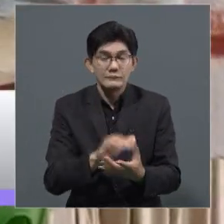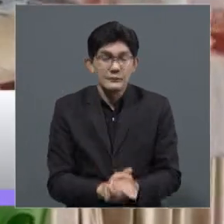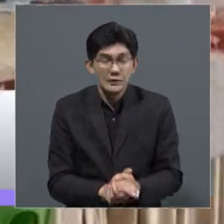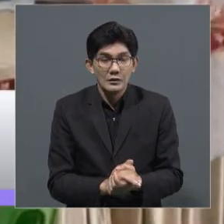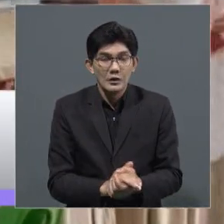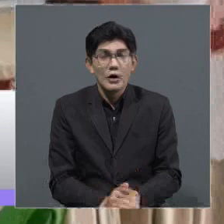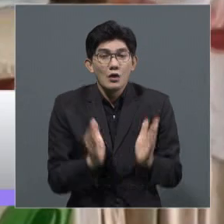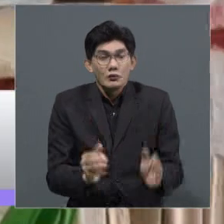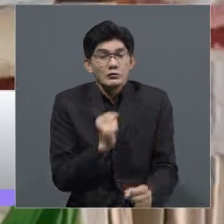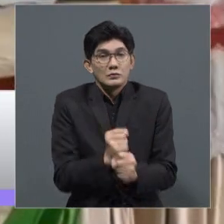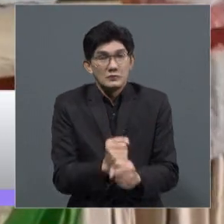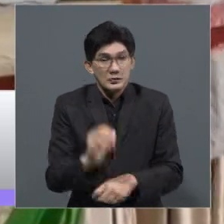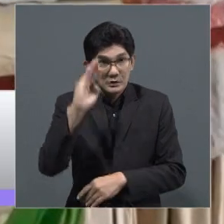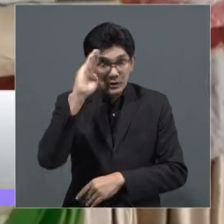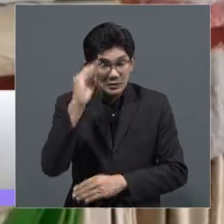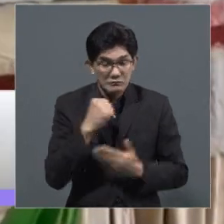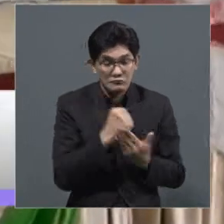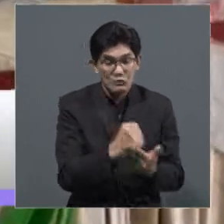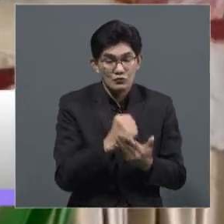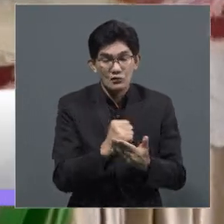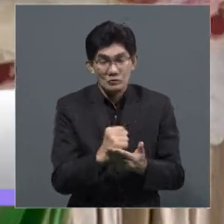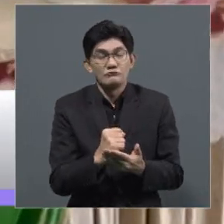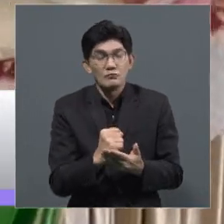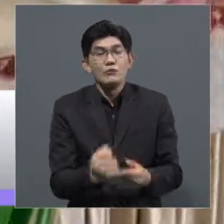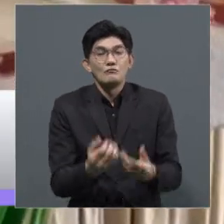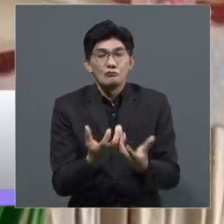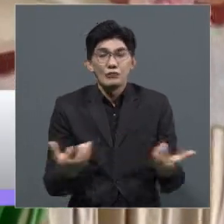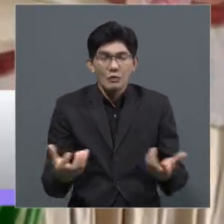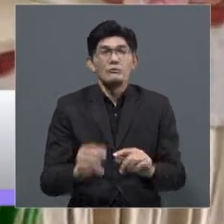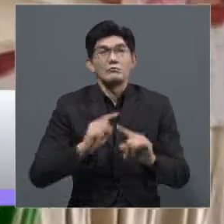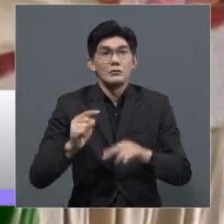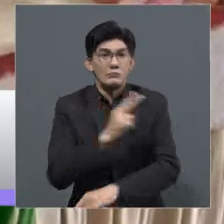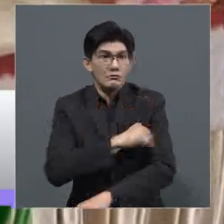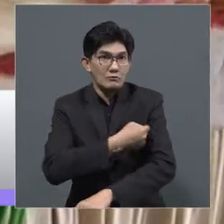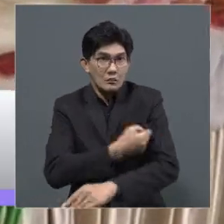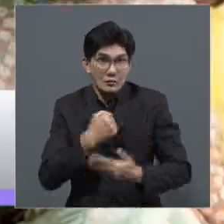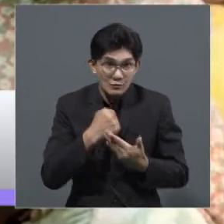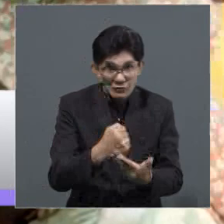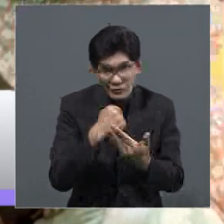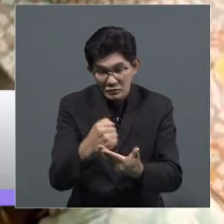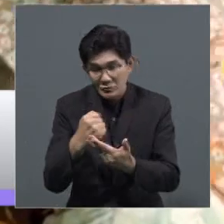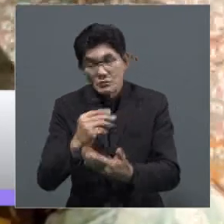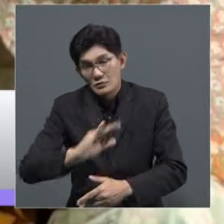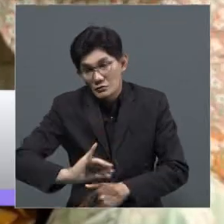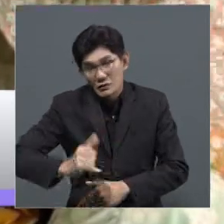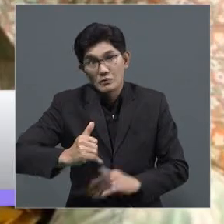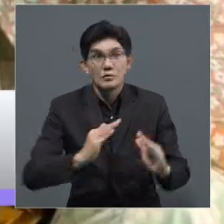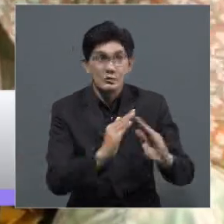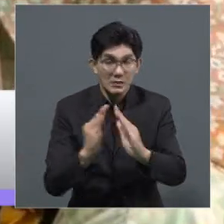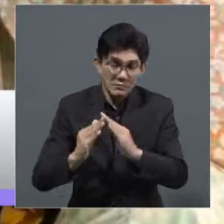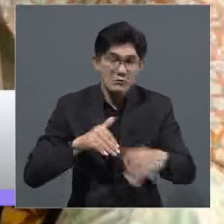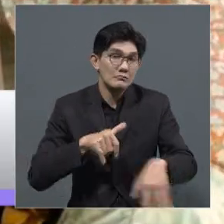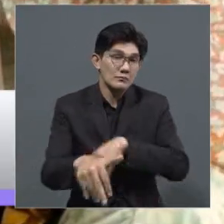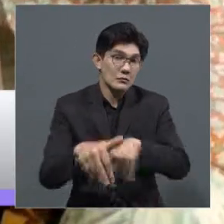สนับสนุนกำลังพลชุดบรรเทาสาธารณภัยพร้อมยุทโธปกรณ์ชุดแพทย์เคลื่อนที่เข้าไปช่วยเหลือฟื้นฟูบ้านเรือนของประชา